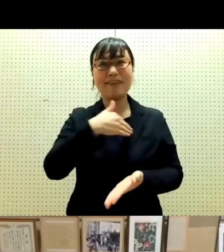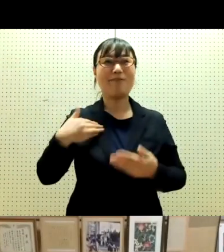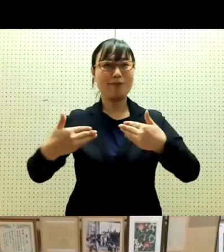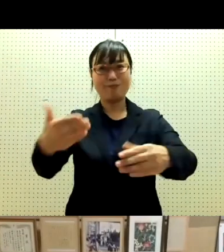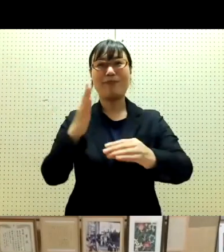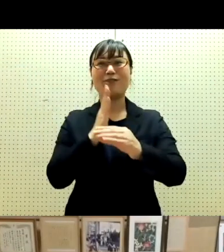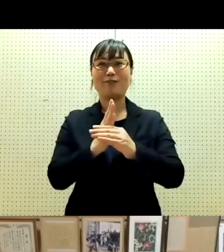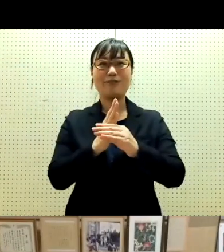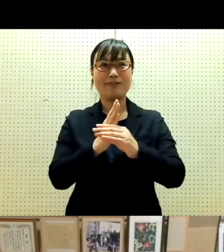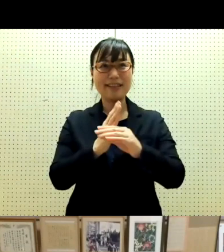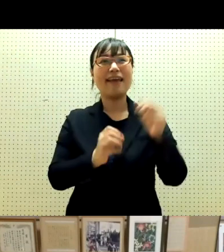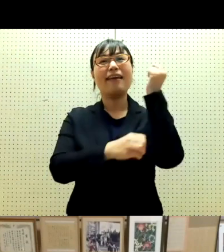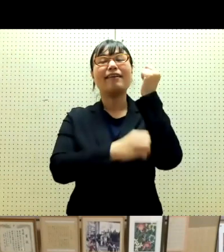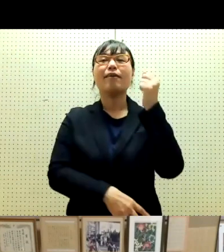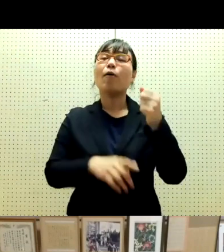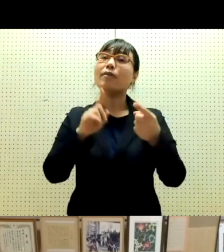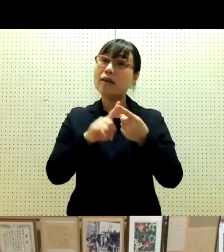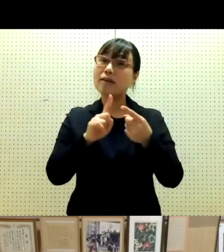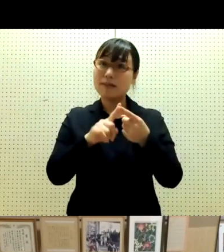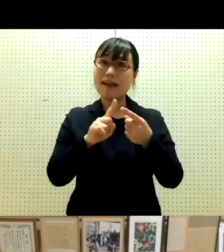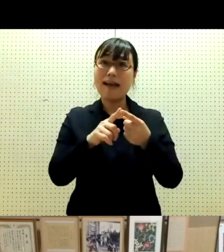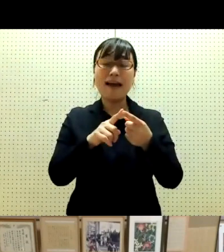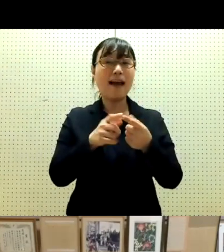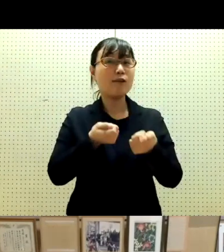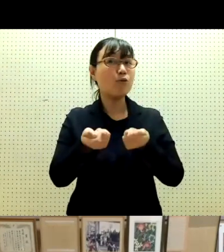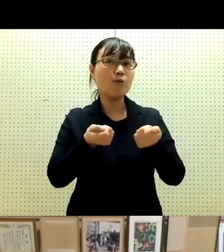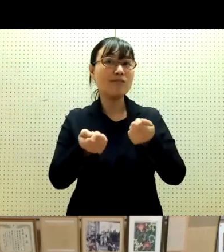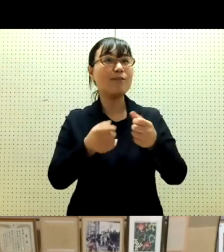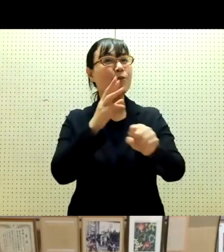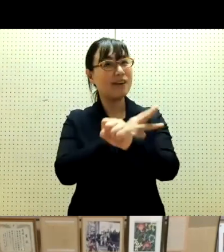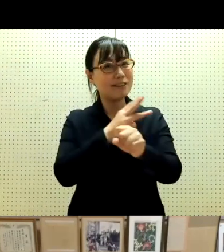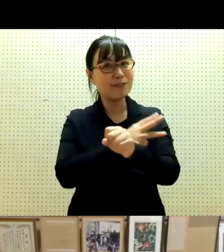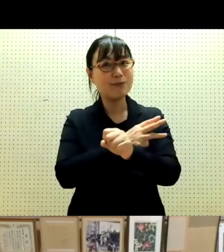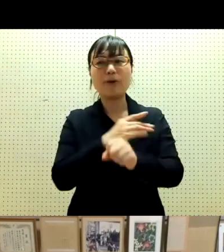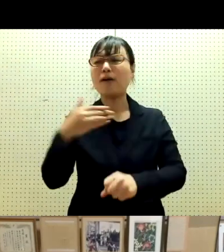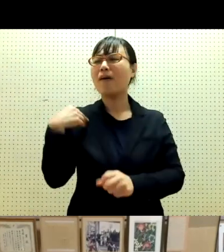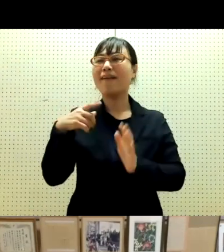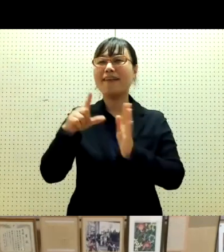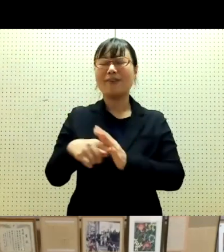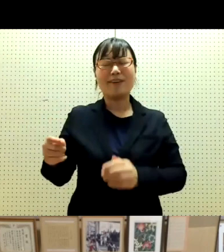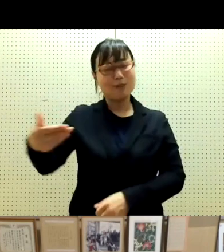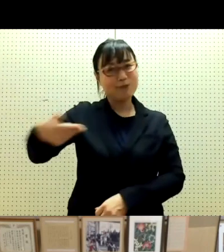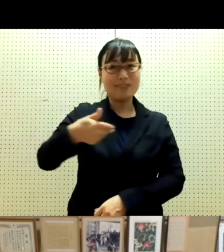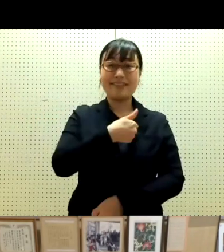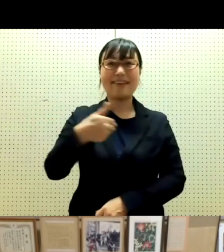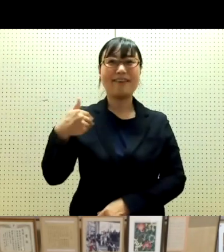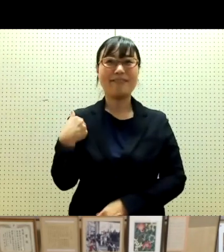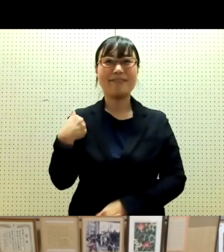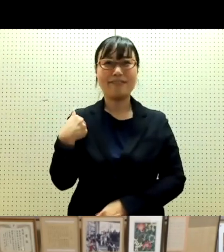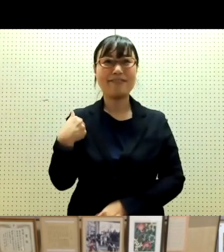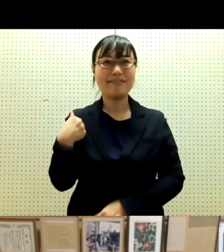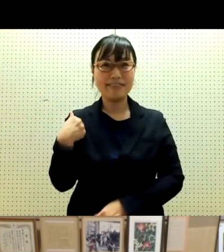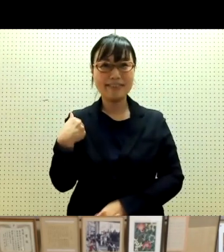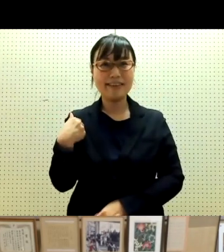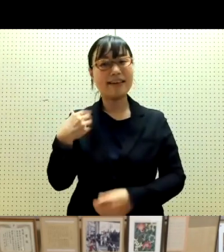研修を行ったほか、わからないことはすぐに聞ける雰囲気があり、ハード面ソフト面ともにその都度その場で解決でき